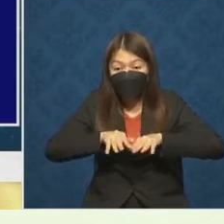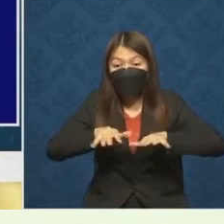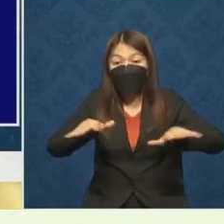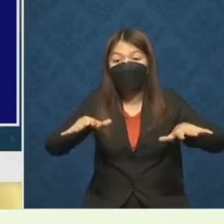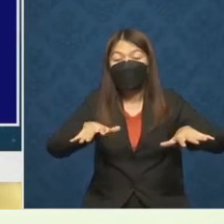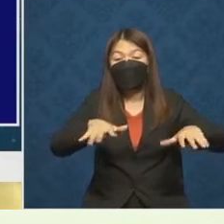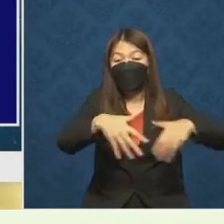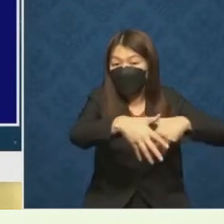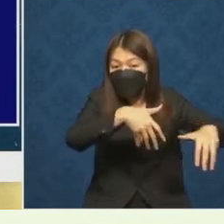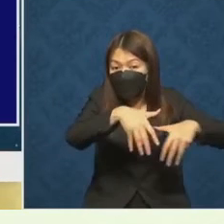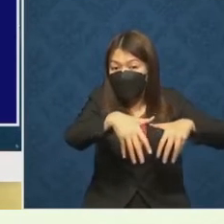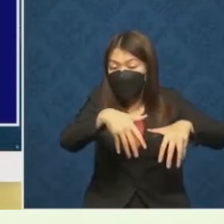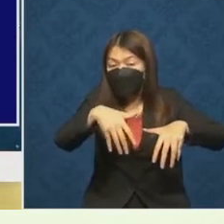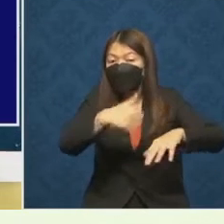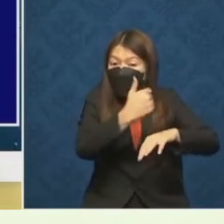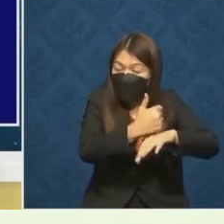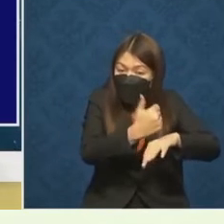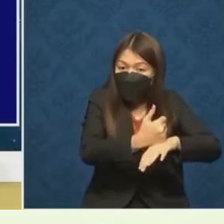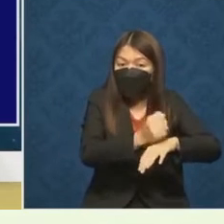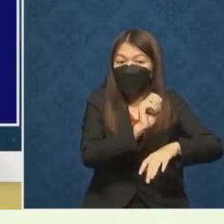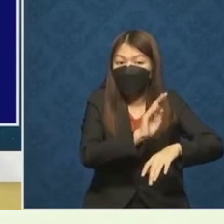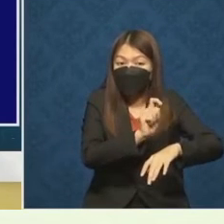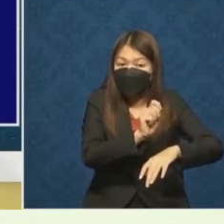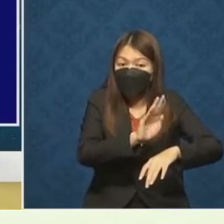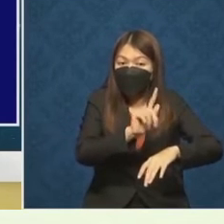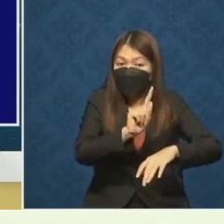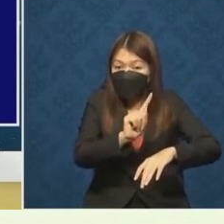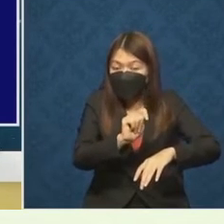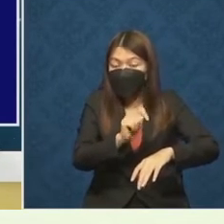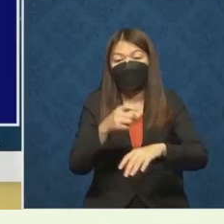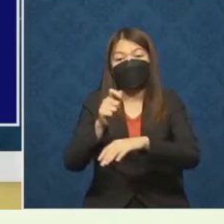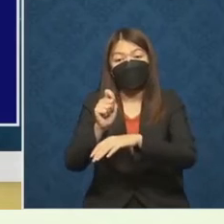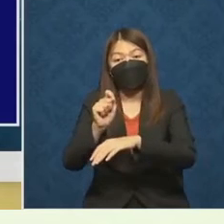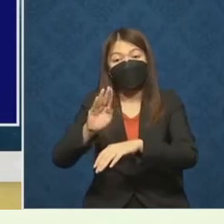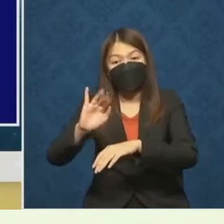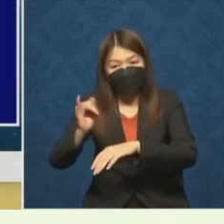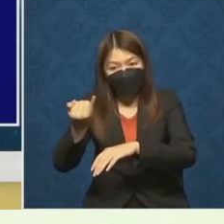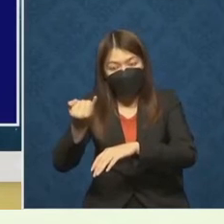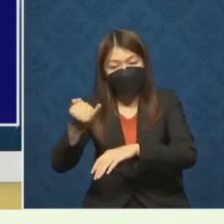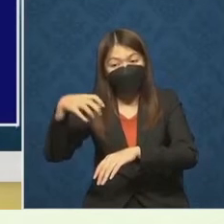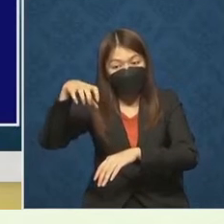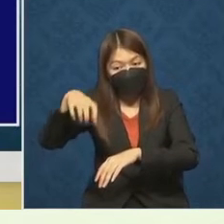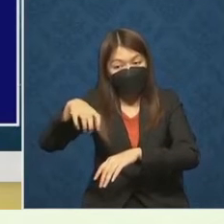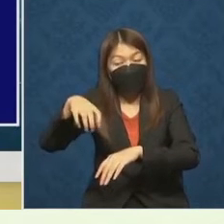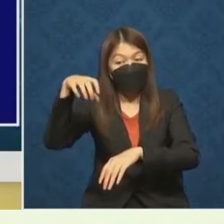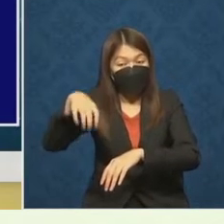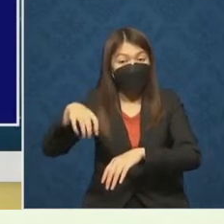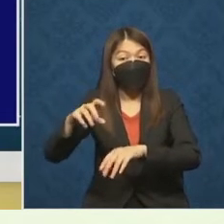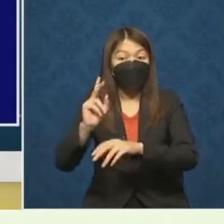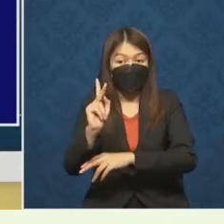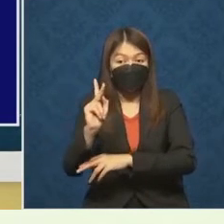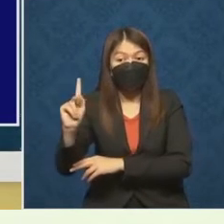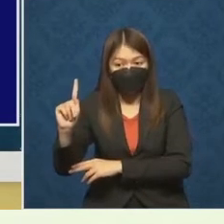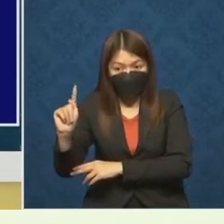การเลือกตั้งทุกระดับต่างๆขึ้นมาก็มีการจัดตั้งสำนักงานกกต.นะครับ